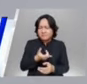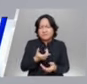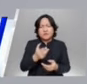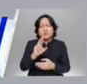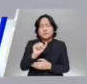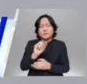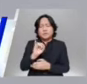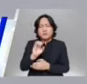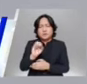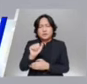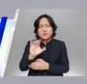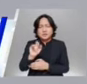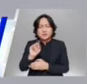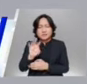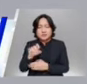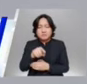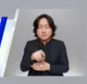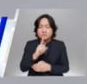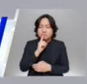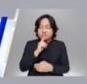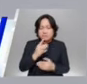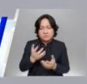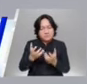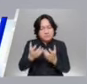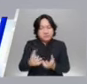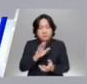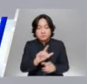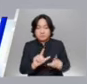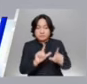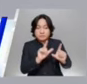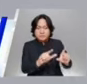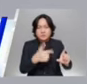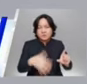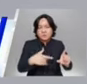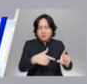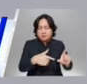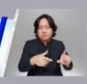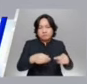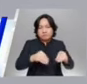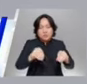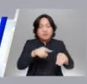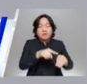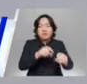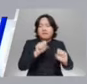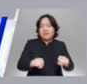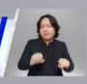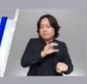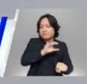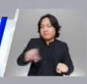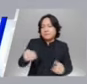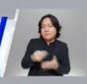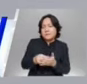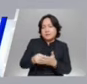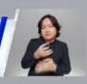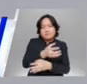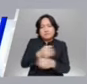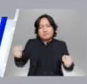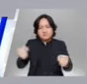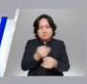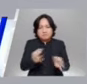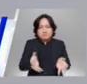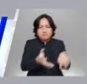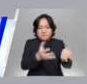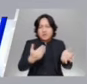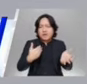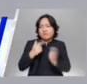ang implikasyon ng ginawa ng mga suspect, bailable ang kasong kinakaharap ng mga ito sa ilalim ng RA 5207